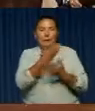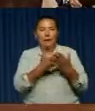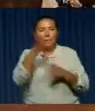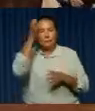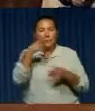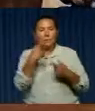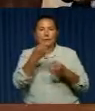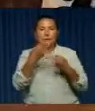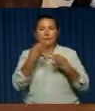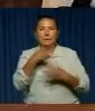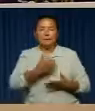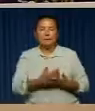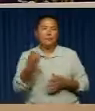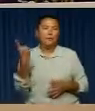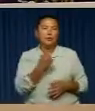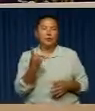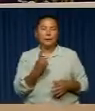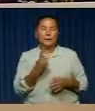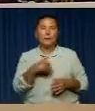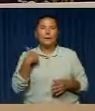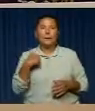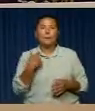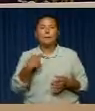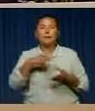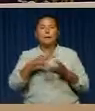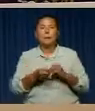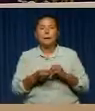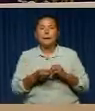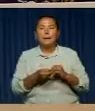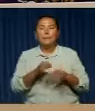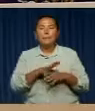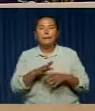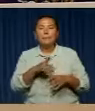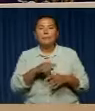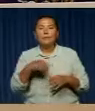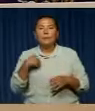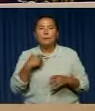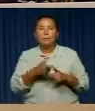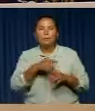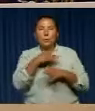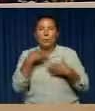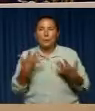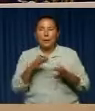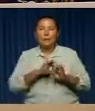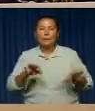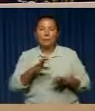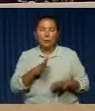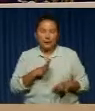дейді. Біріншіден, мен витамин деген нәрсені осы пандемия болмаса да, витамин туралы өте көп дегенмен айтқан